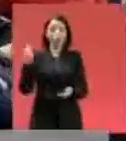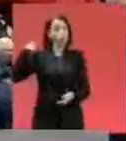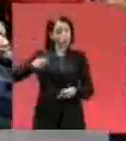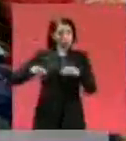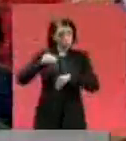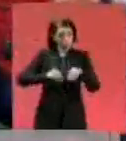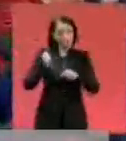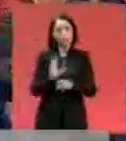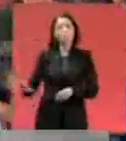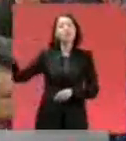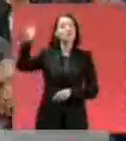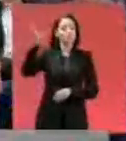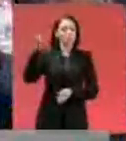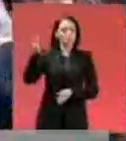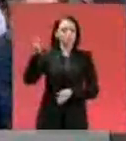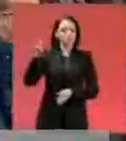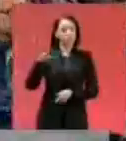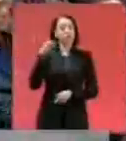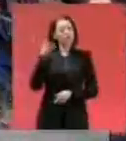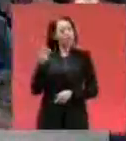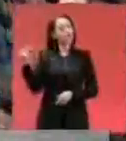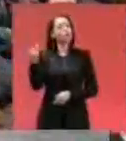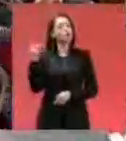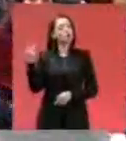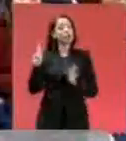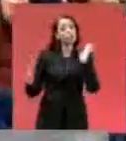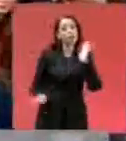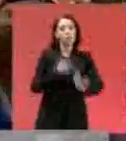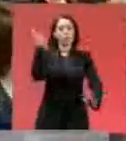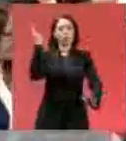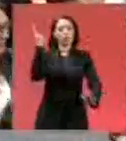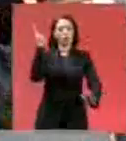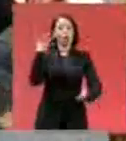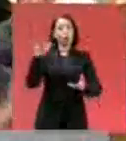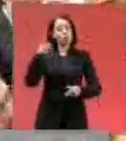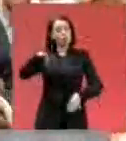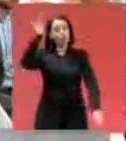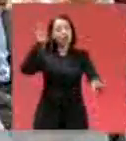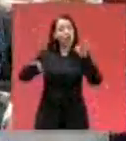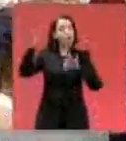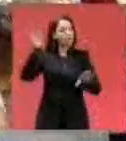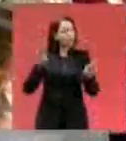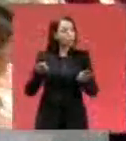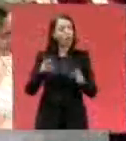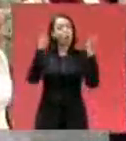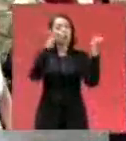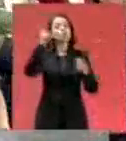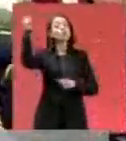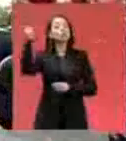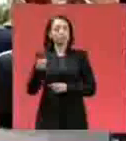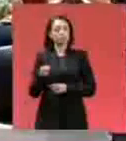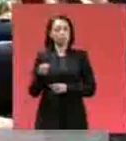Δημοτικές και περιφερειακές. Και κοινοτικές για πρώτη φορά, όπου θα εκλέξουμε περίπου στο